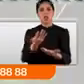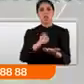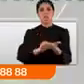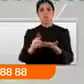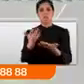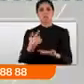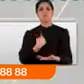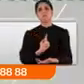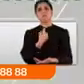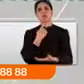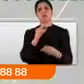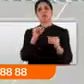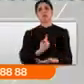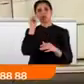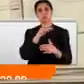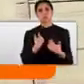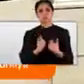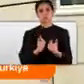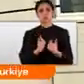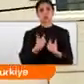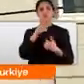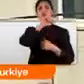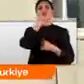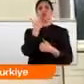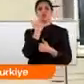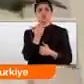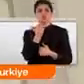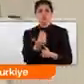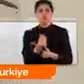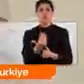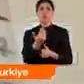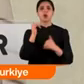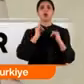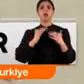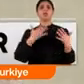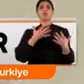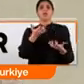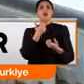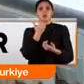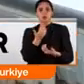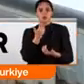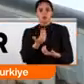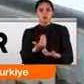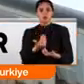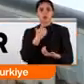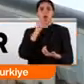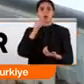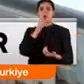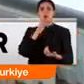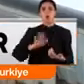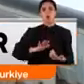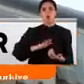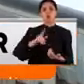simsiyah. Bıktık yani bunun tozundan, toprağından, pisliğinden. Ne pencerelerini açabiliyorlar ne de rahat bir nefes alabiliyorlar. Küçük oğlan var benim,